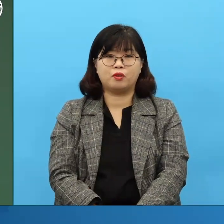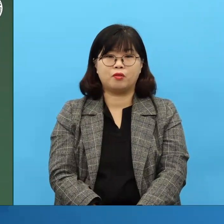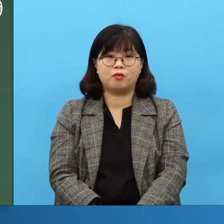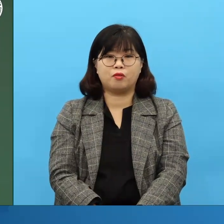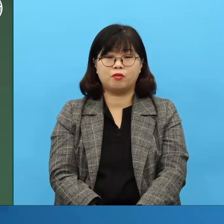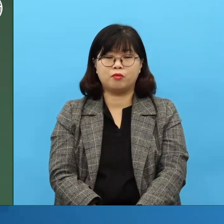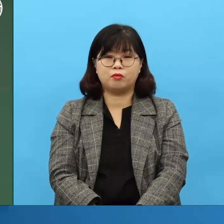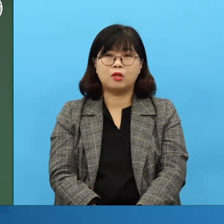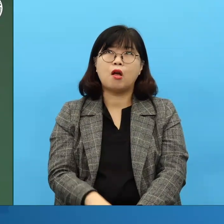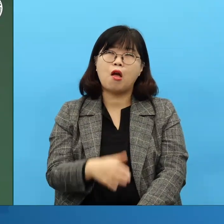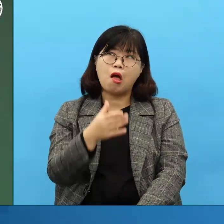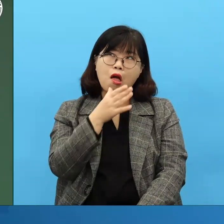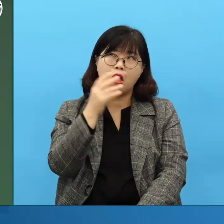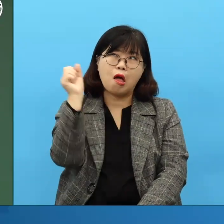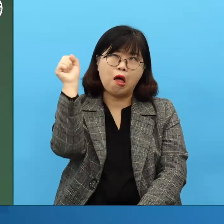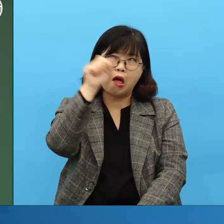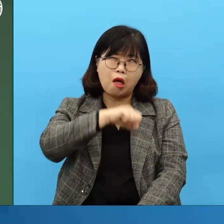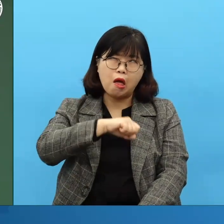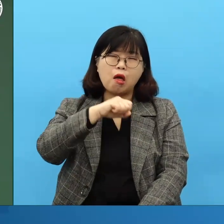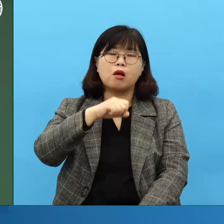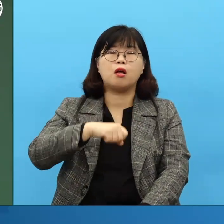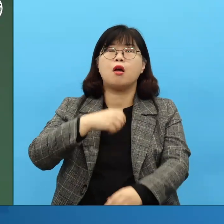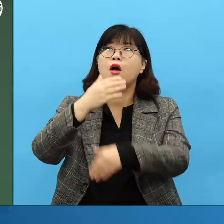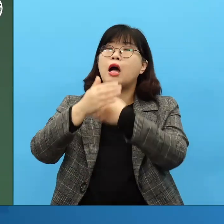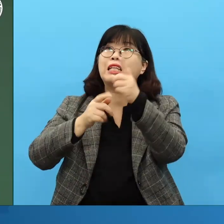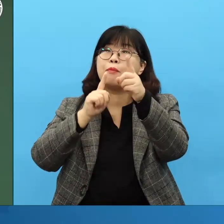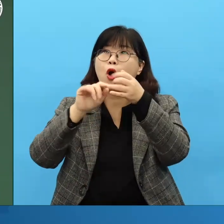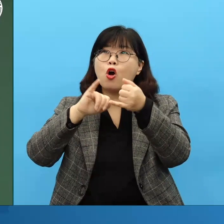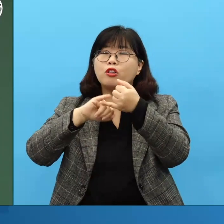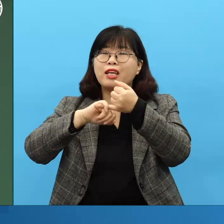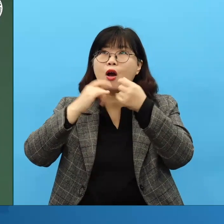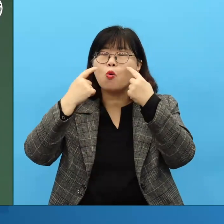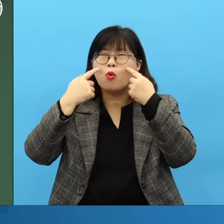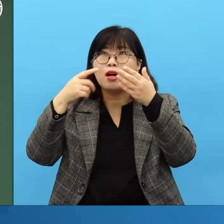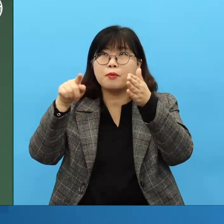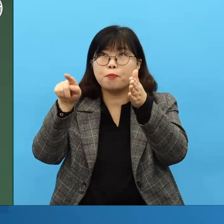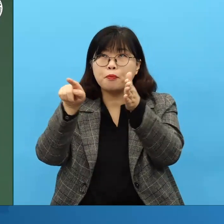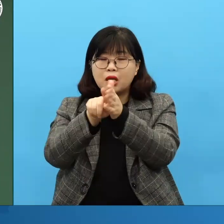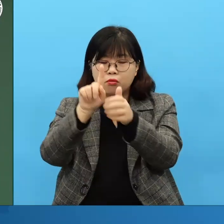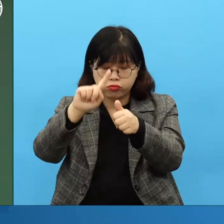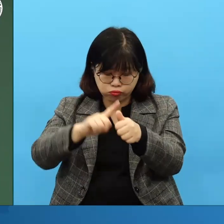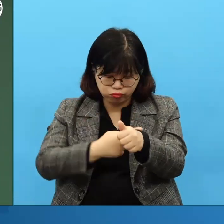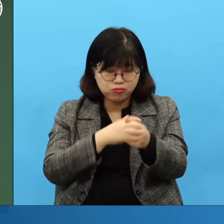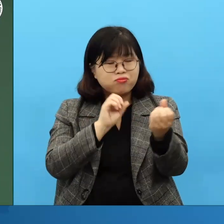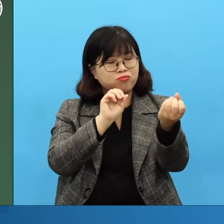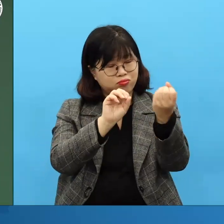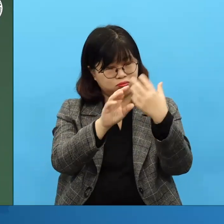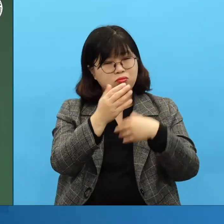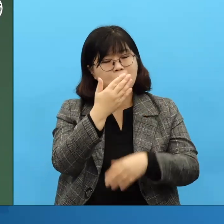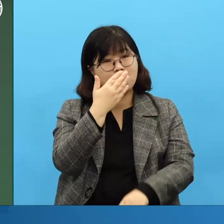당기면 반드시 응답이 오죠. And when that draws close to you as your covenant, certainly and absolutely the answers will